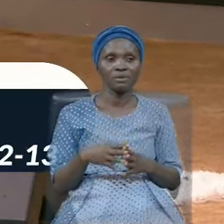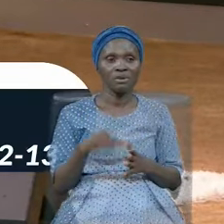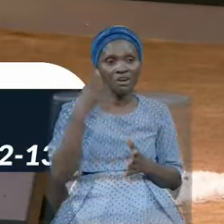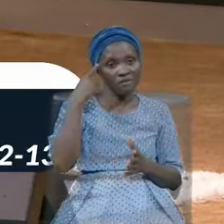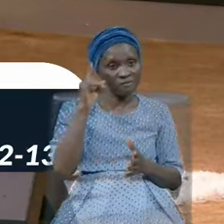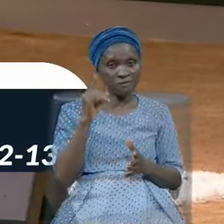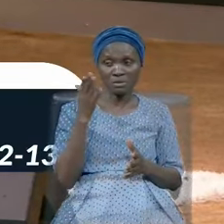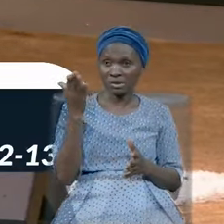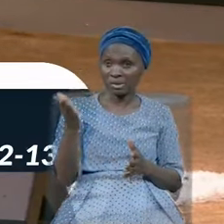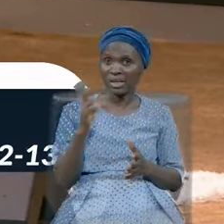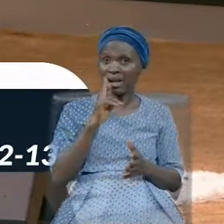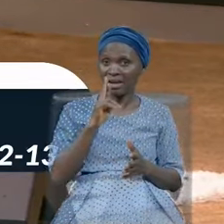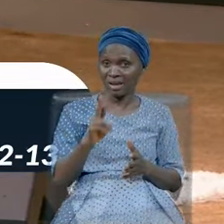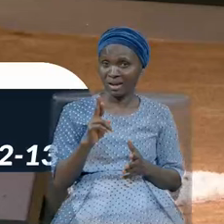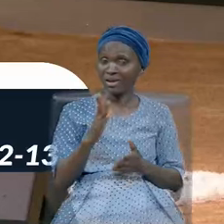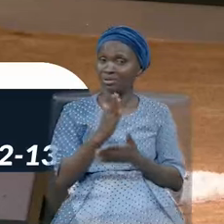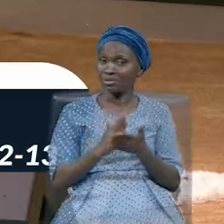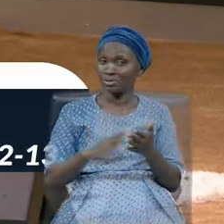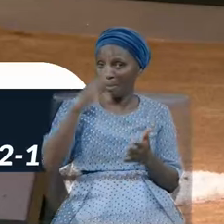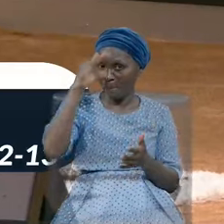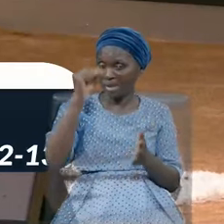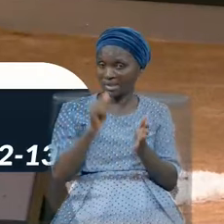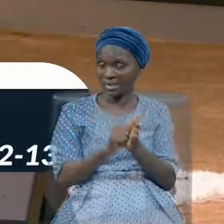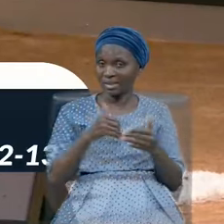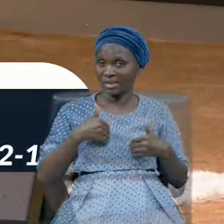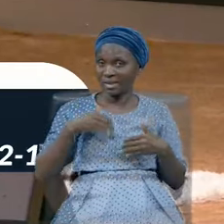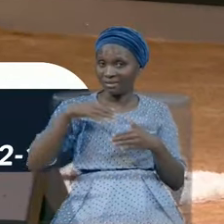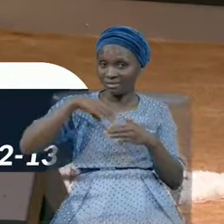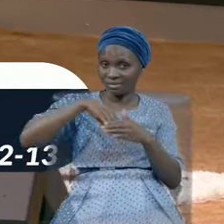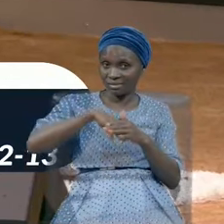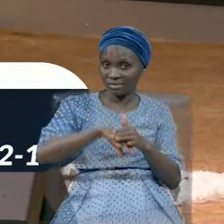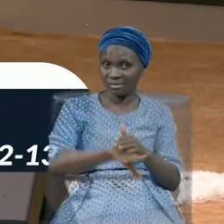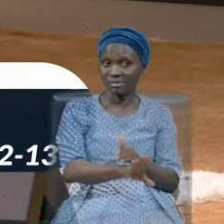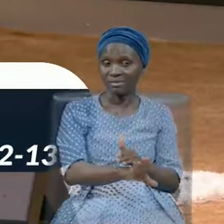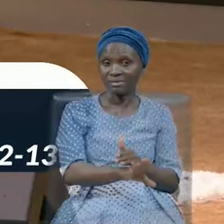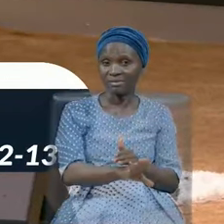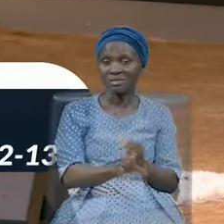Quand il s'est glissé parmi vous certains hommes,